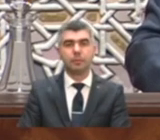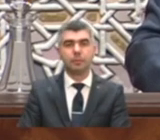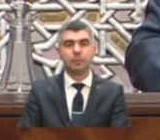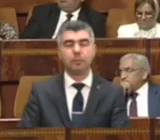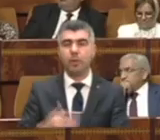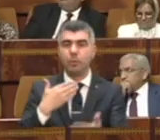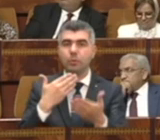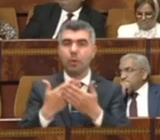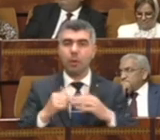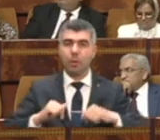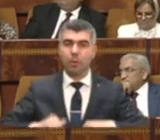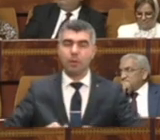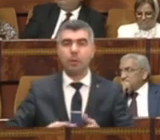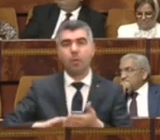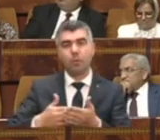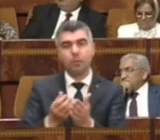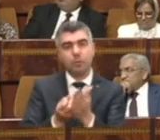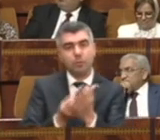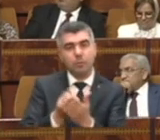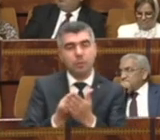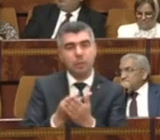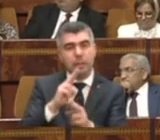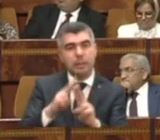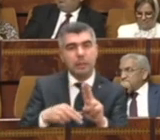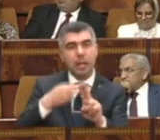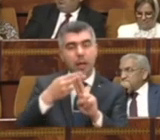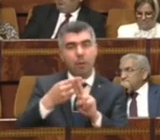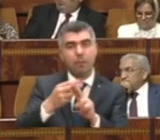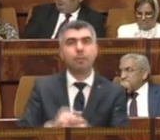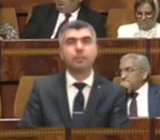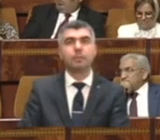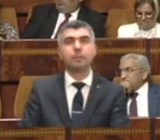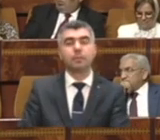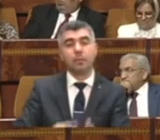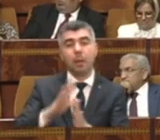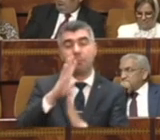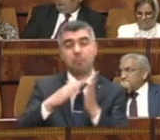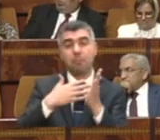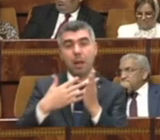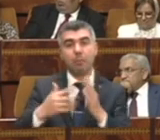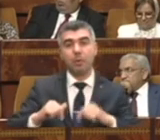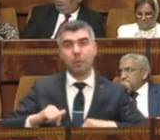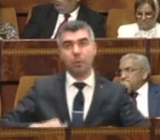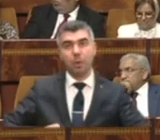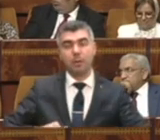شكرا السيد الوزير على ما جاء في معرض جوابكم بخصوص برنامج الوزاره، برنامج عمل الوزاره